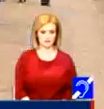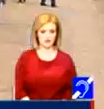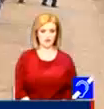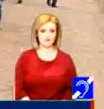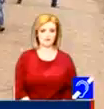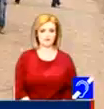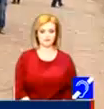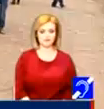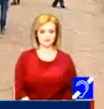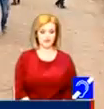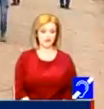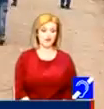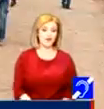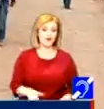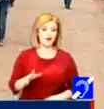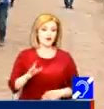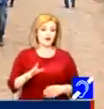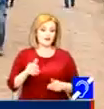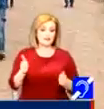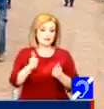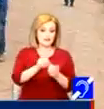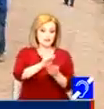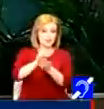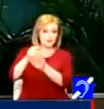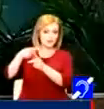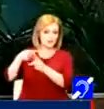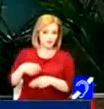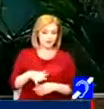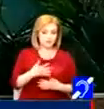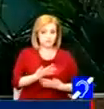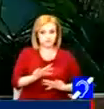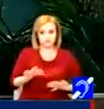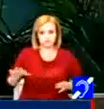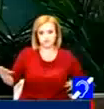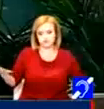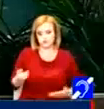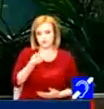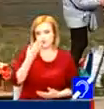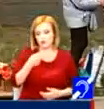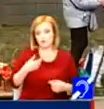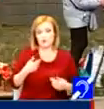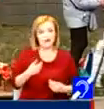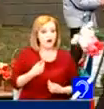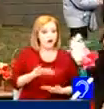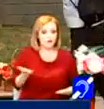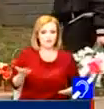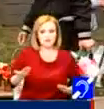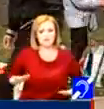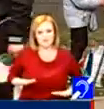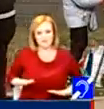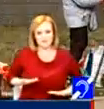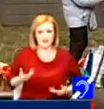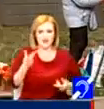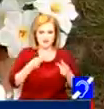pur și simplu. Între timp, comercianții și-au întins tarabele pe trotuar de ziceai că erai la piața centrală. Flori artificiale sau vii, lumânări